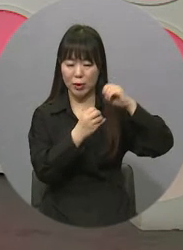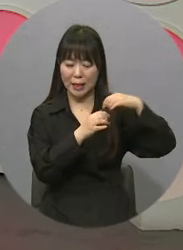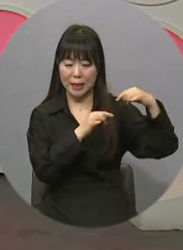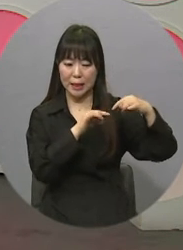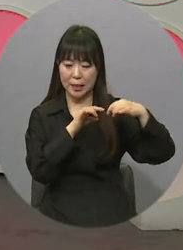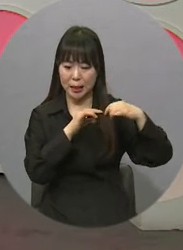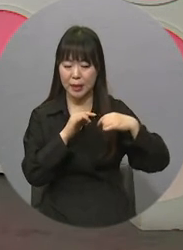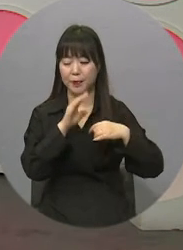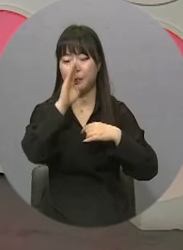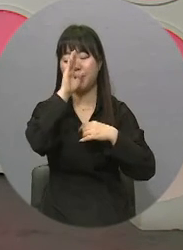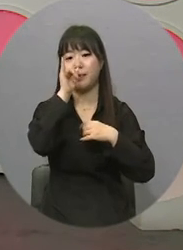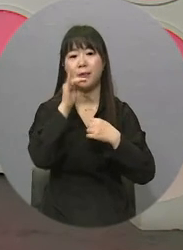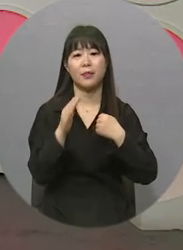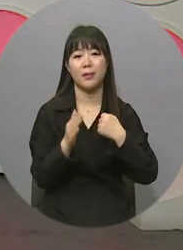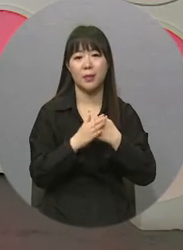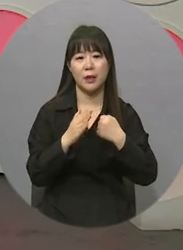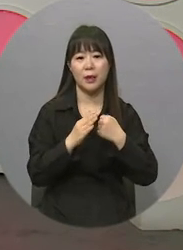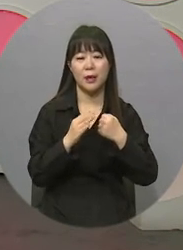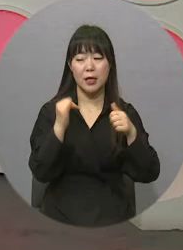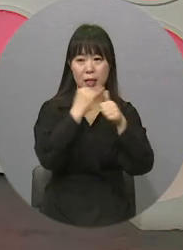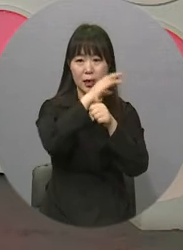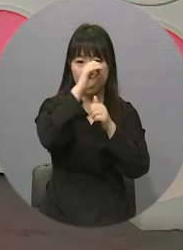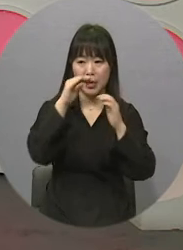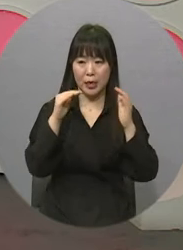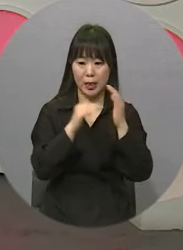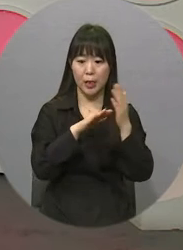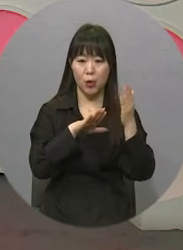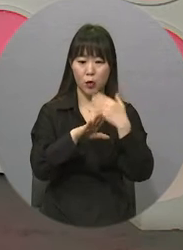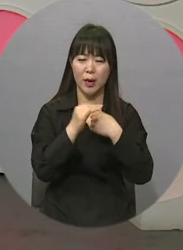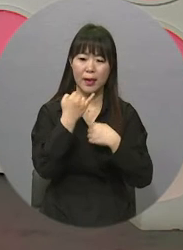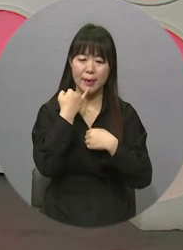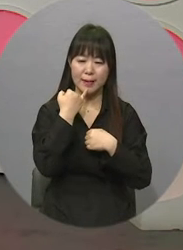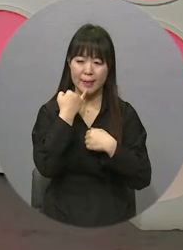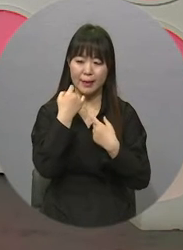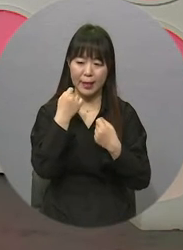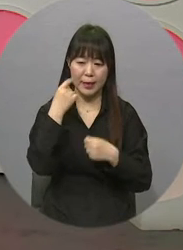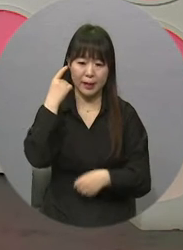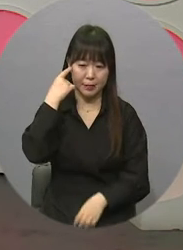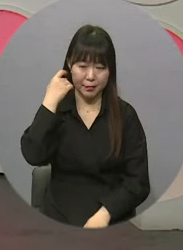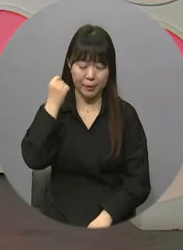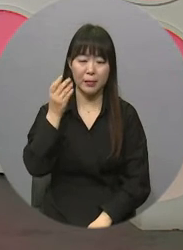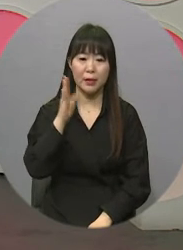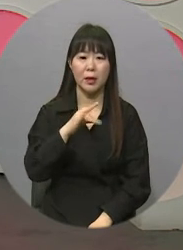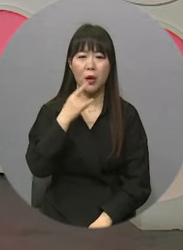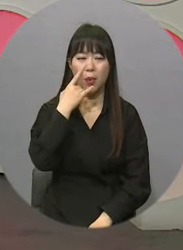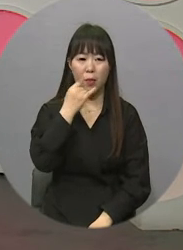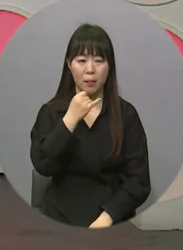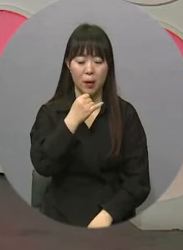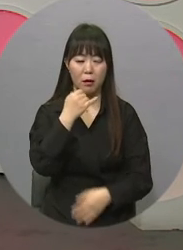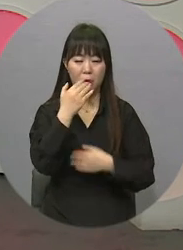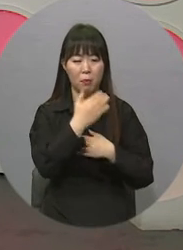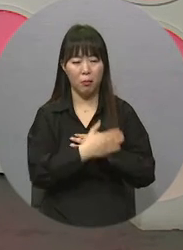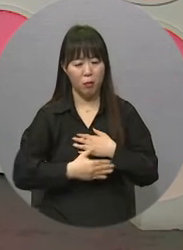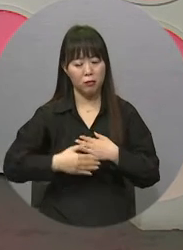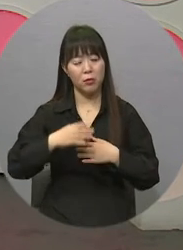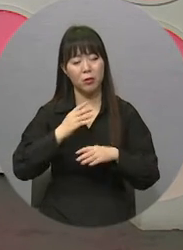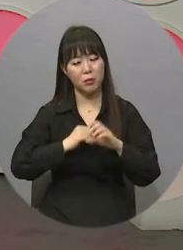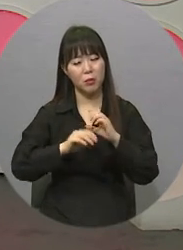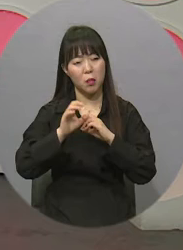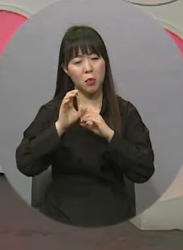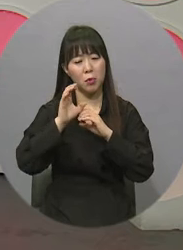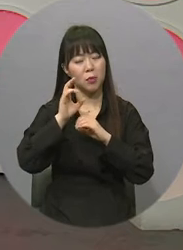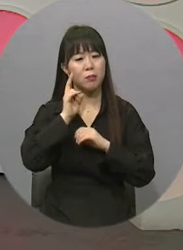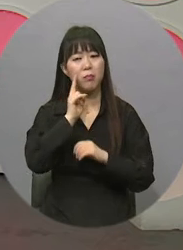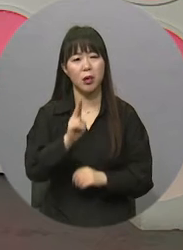질환을 갖고 있기에 결혼식만 끝나면 나아지리라 생각했지만 엄마의 상태는 점점